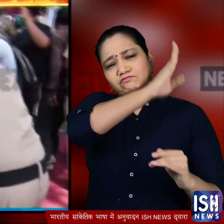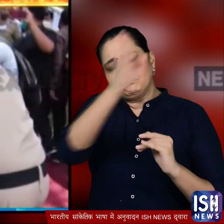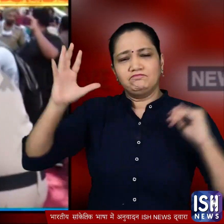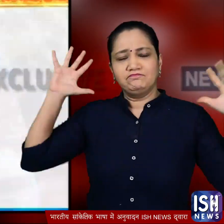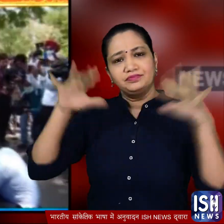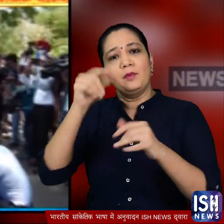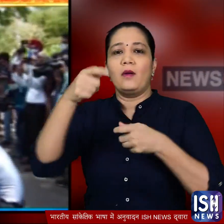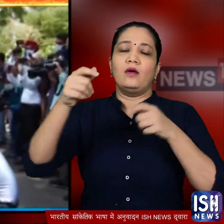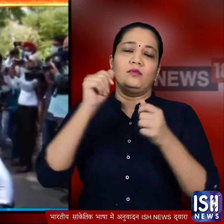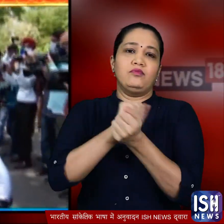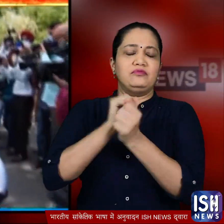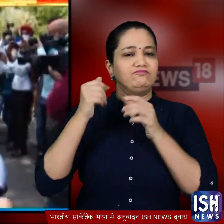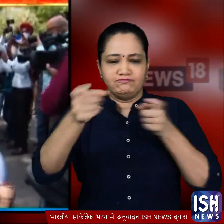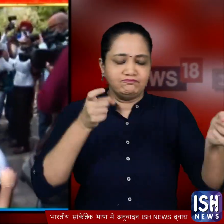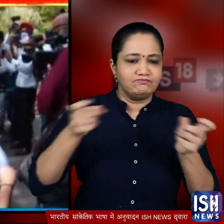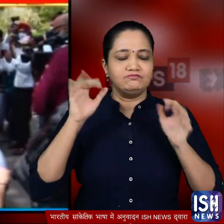पुलिस ने नाकाम कर दिया।